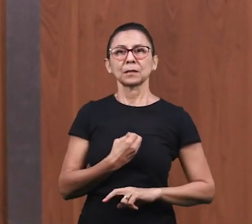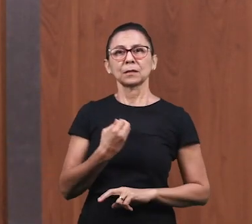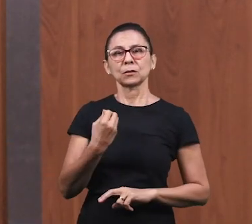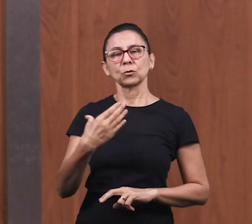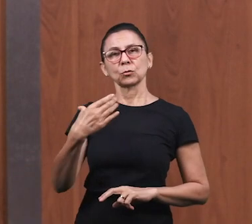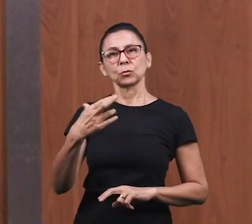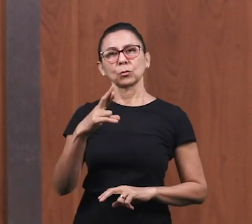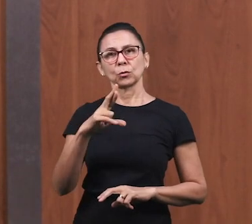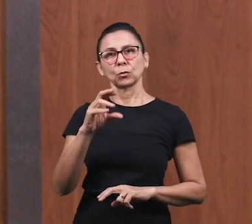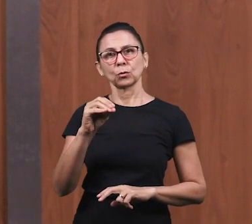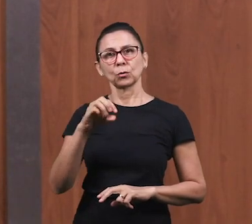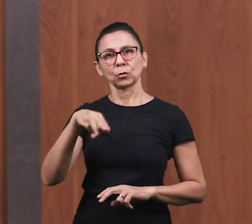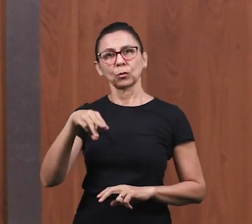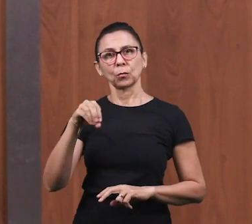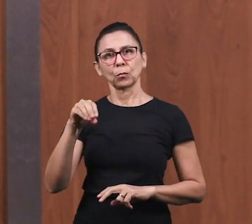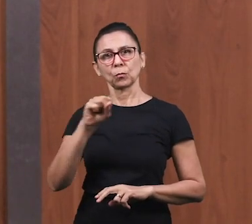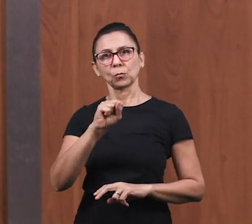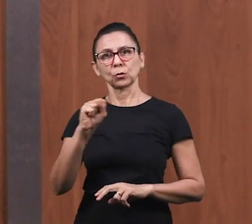chromosome